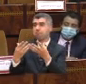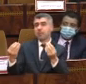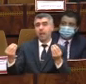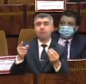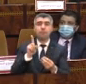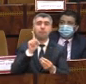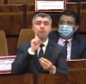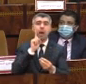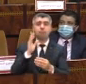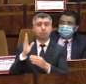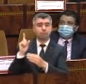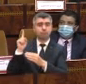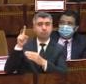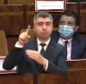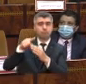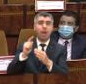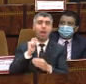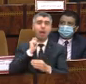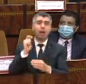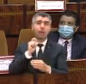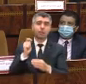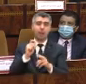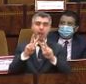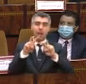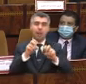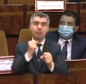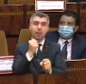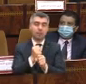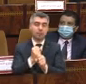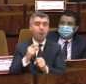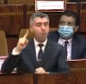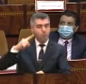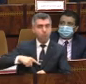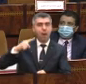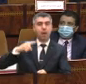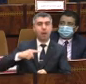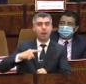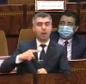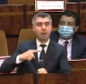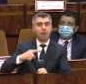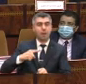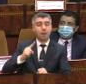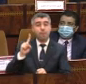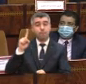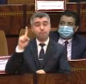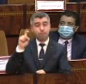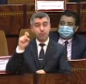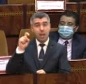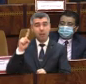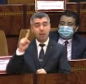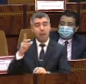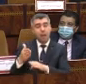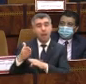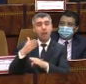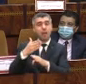كيتنقلوا من المدينة حتى للعرايش باش يقلبوا على فرصة الشغل يوميا، كيفيقوا قبل الفجر وغير شرح لي. وبالتالي